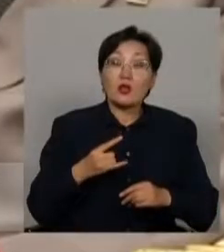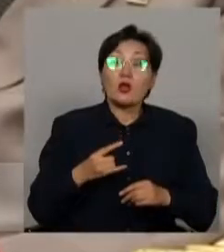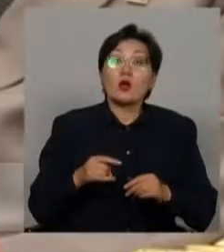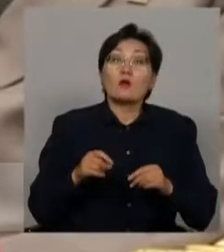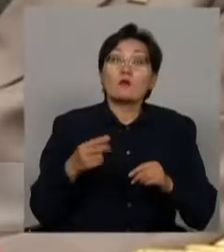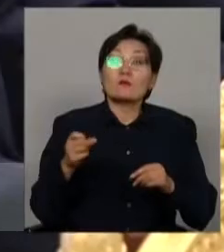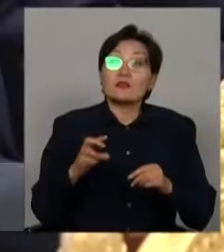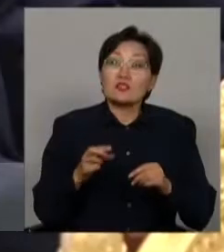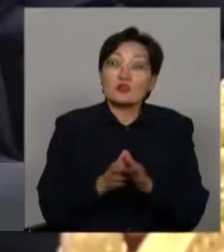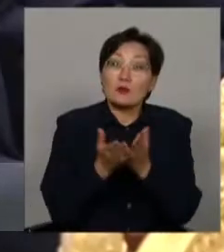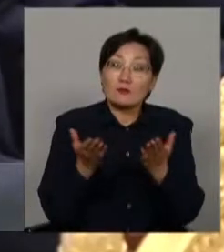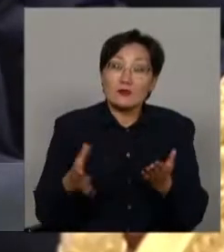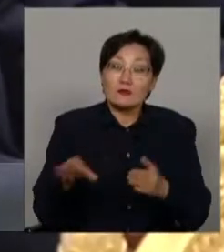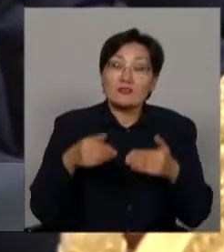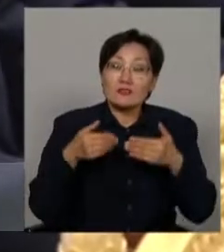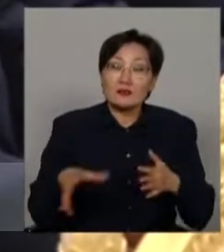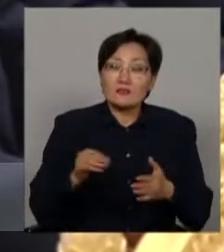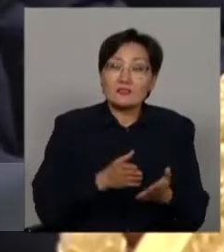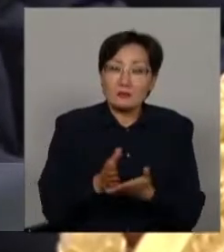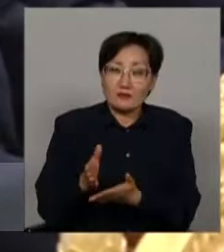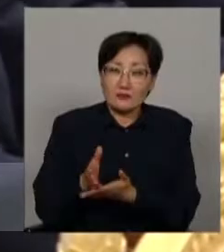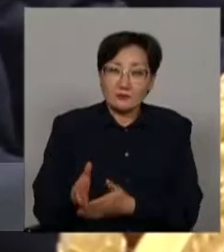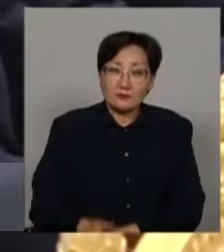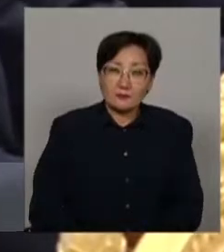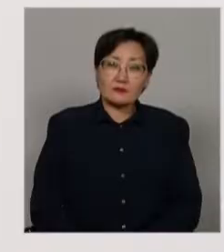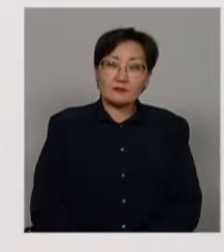паспорту открыты все мировые направления.